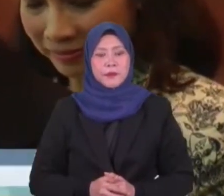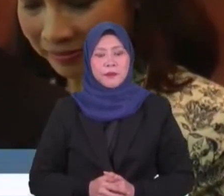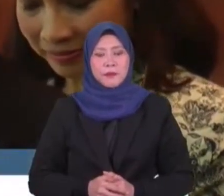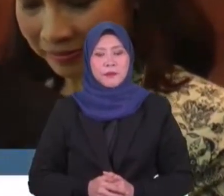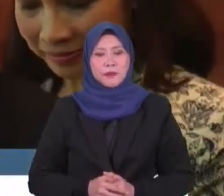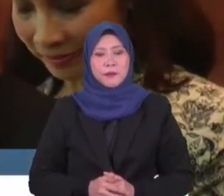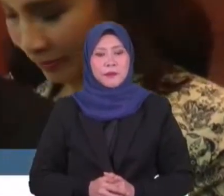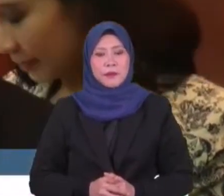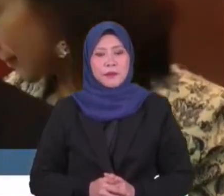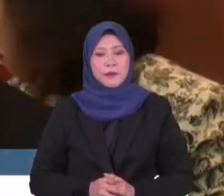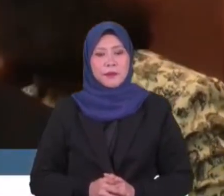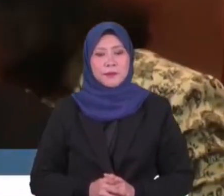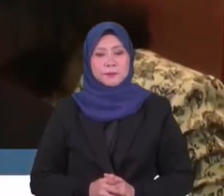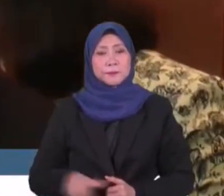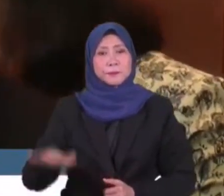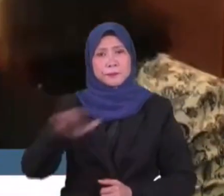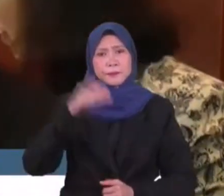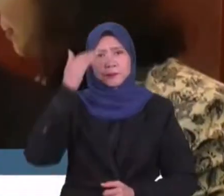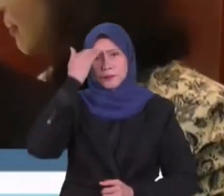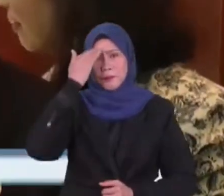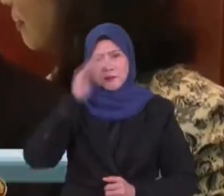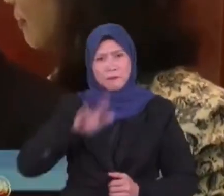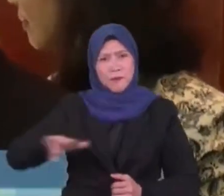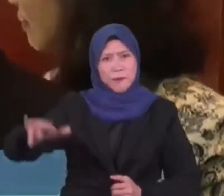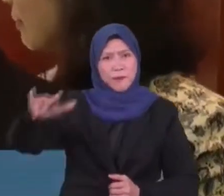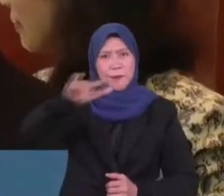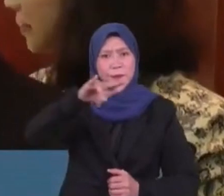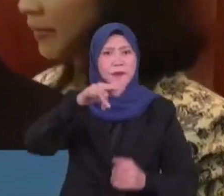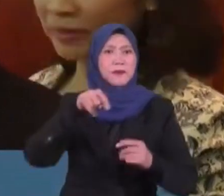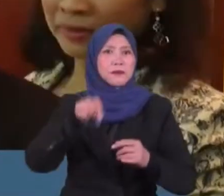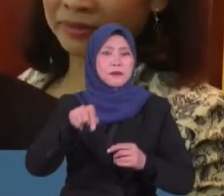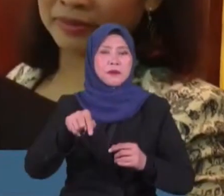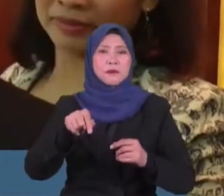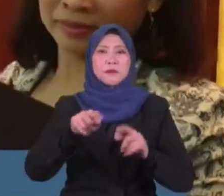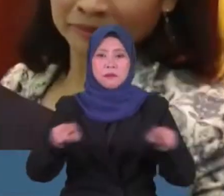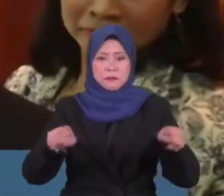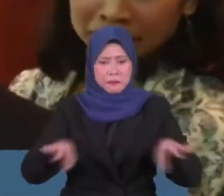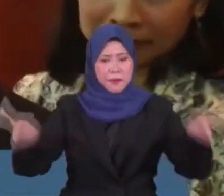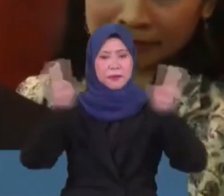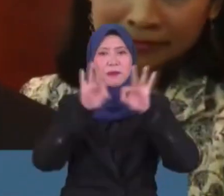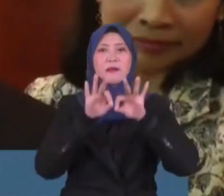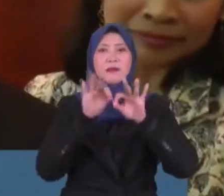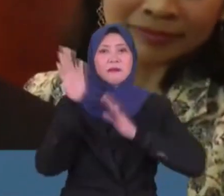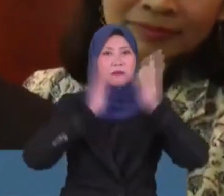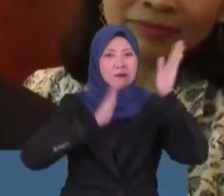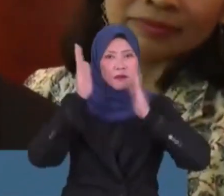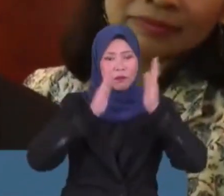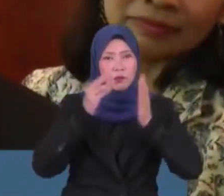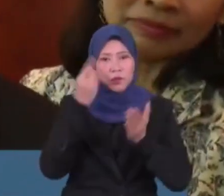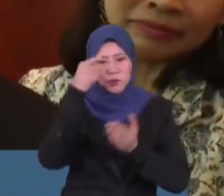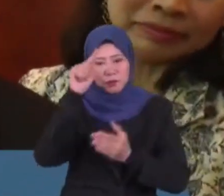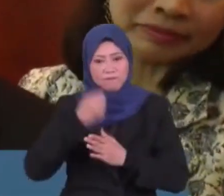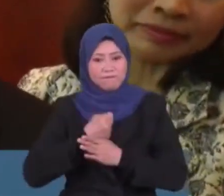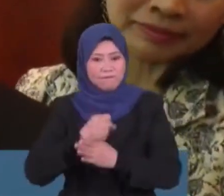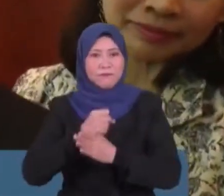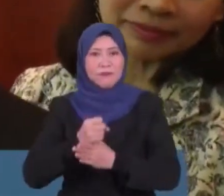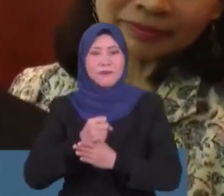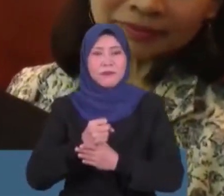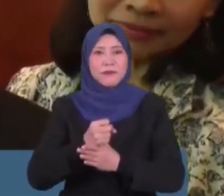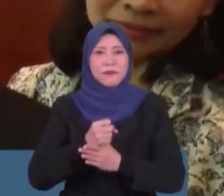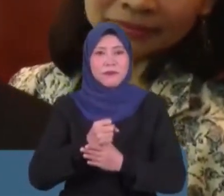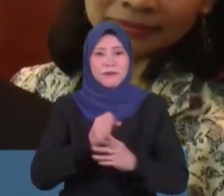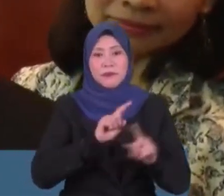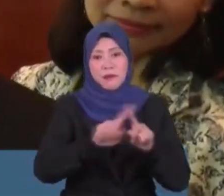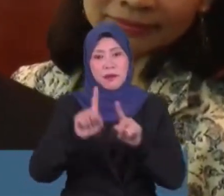Malaysia As you know aerospace industry is one of the key sectors under malaysia's new investment Policy as one of five key